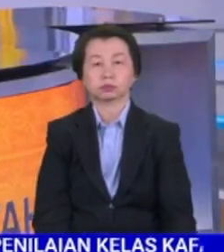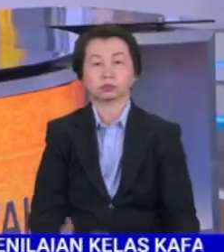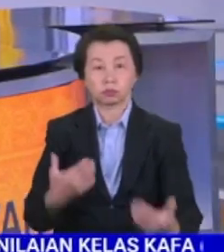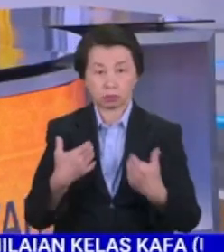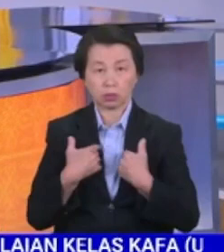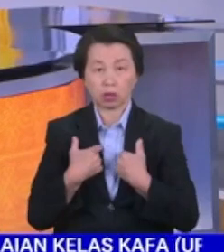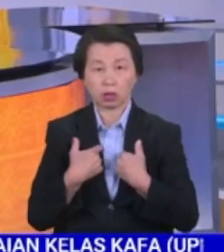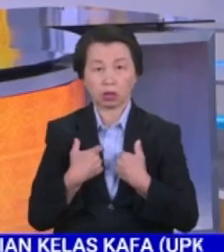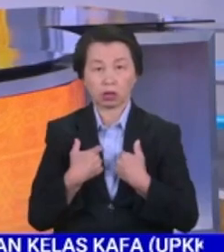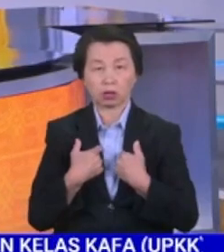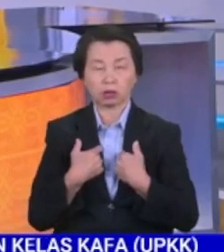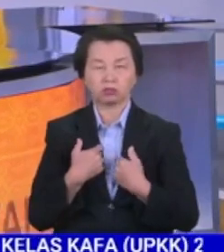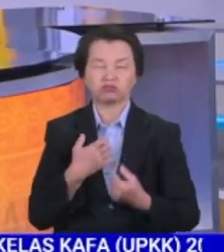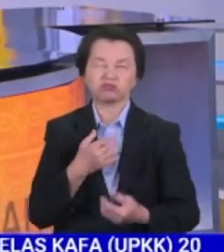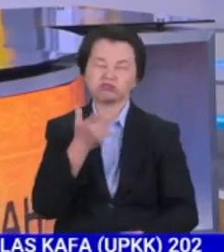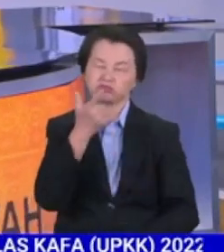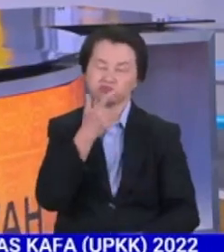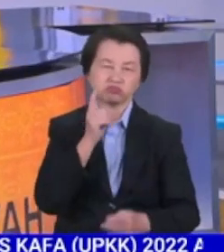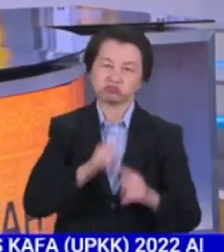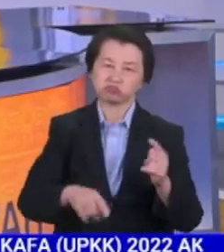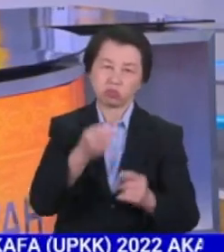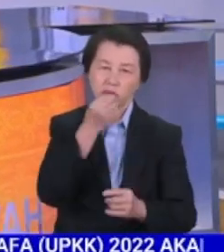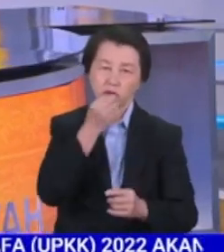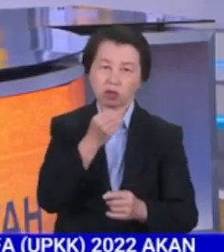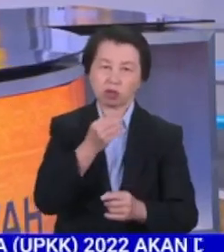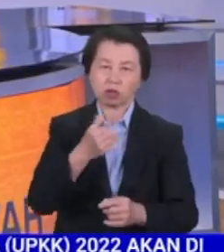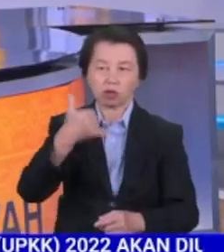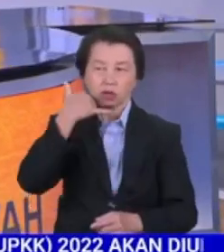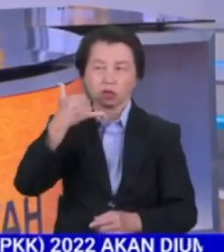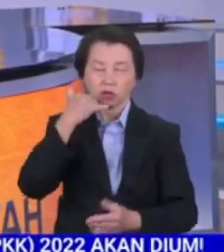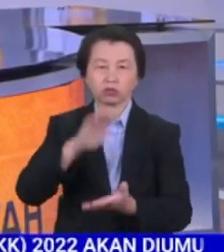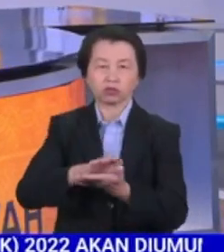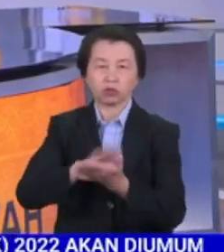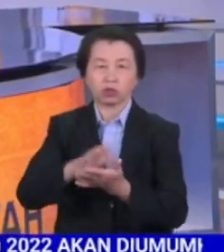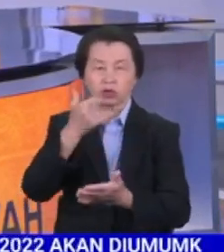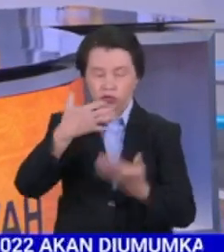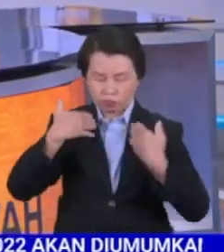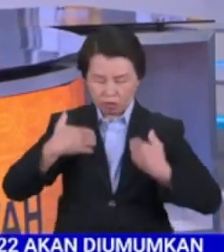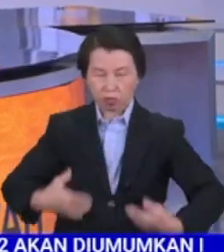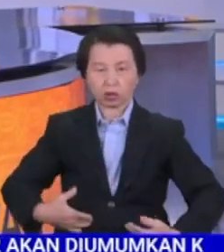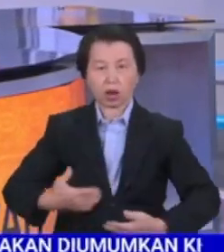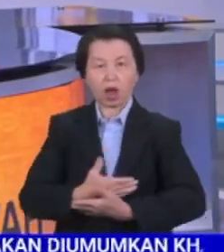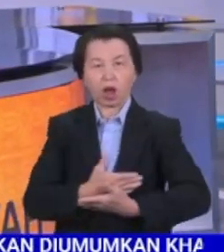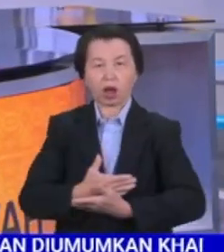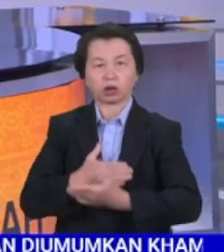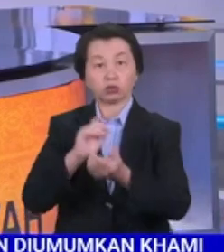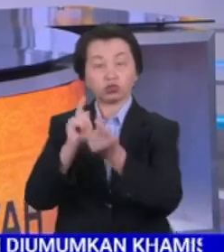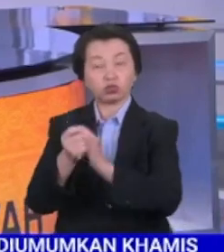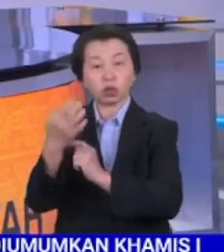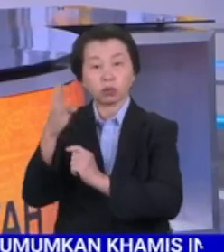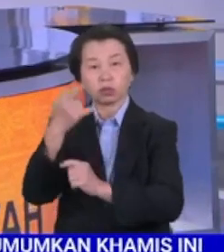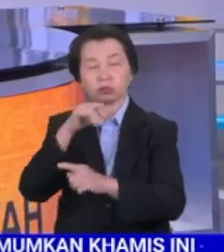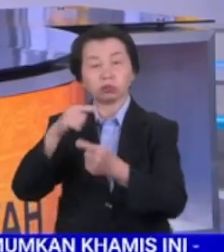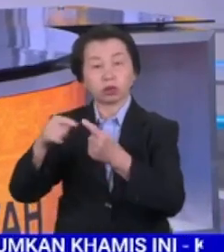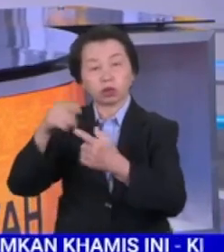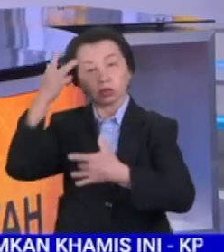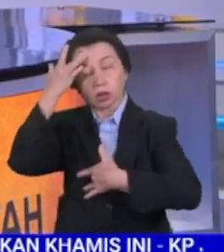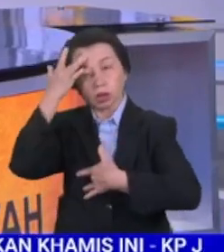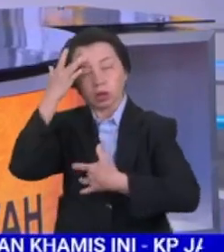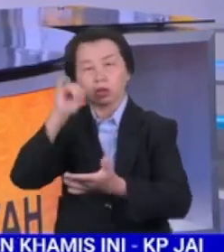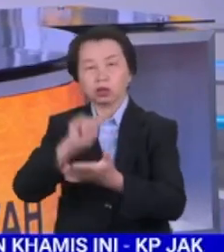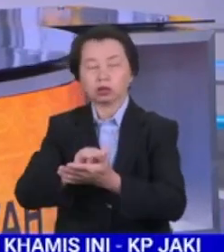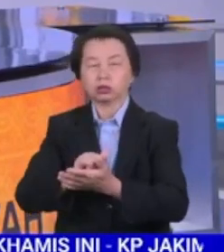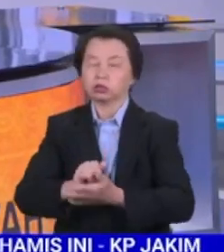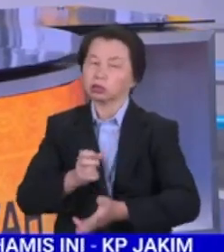Pernah catu makan, kerap dihubungi sekolah kerana badan anak bertukar biru apabila sakit menyerang. Itu